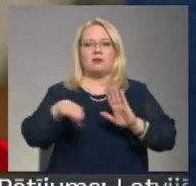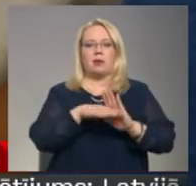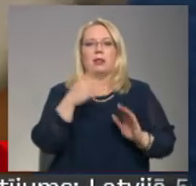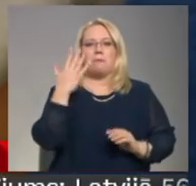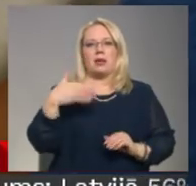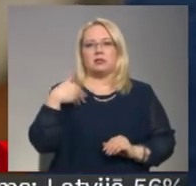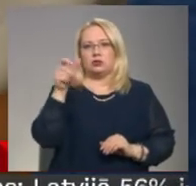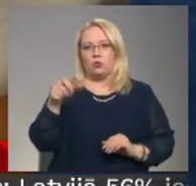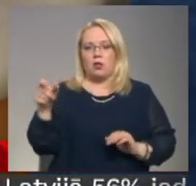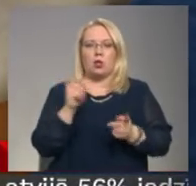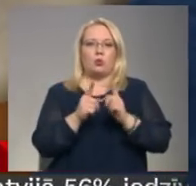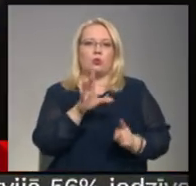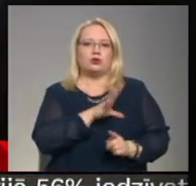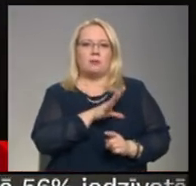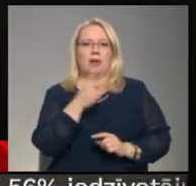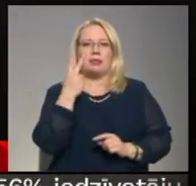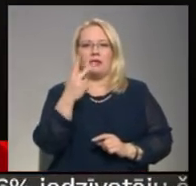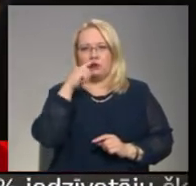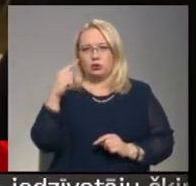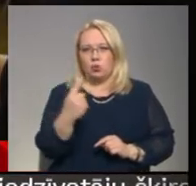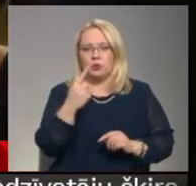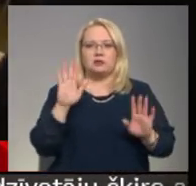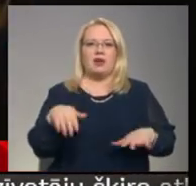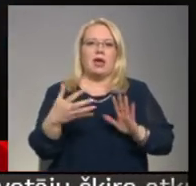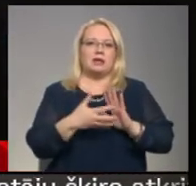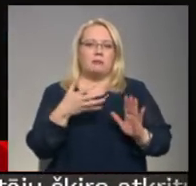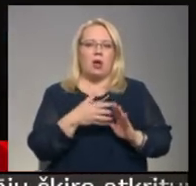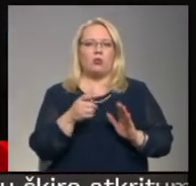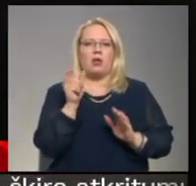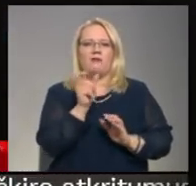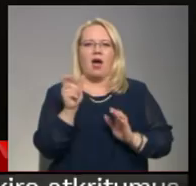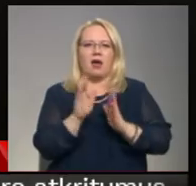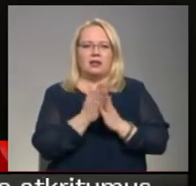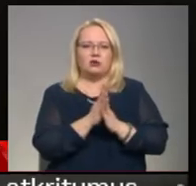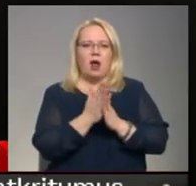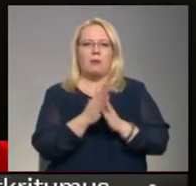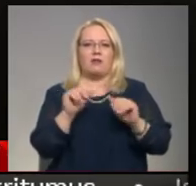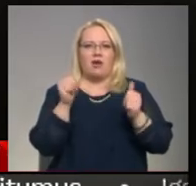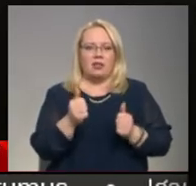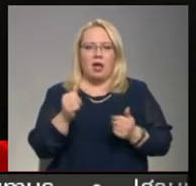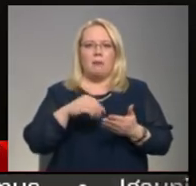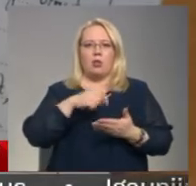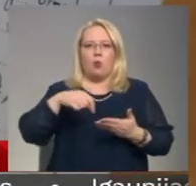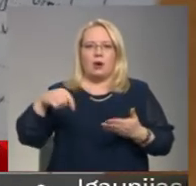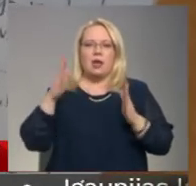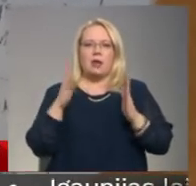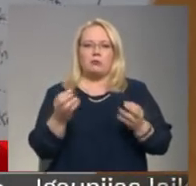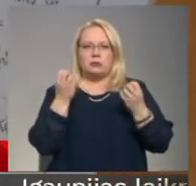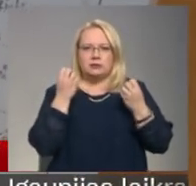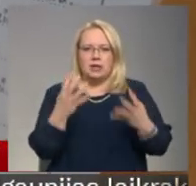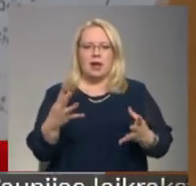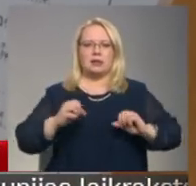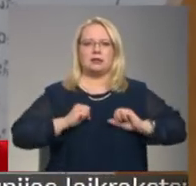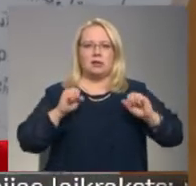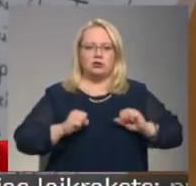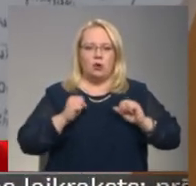skolēni. Tulkošanai bija atvēlētas 2 stundas, drīkstē izmantot vārdnīcu grāmatas formā. Turklāt rokrakstam bija jābūt skaidram,